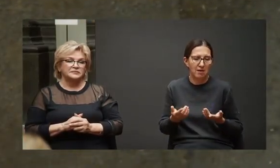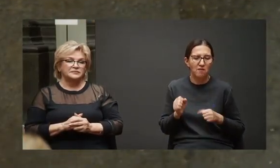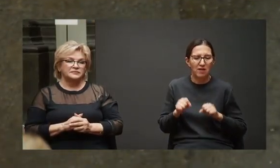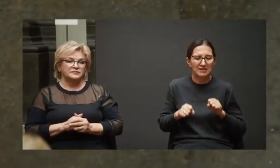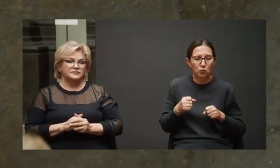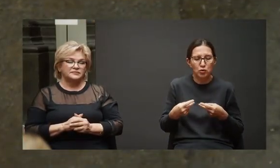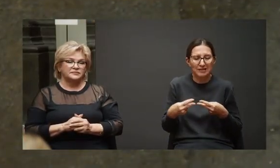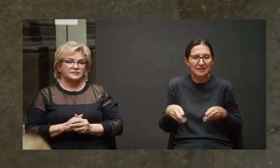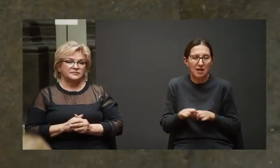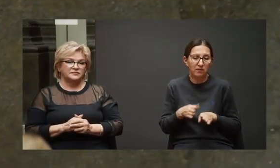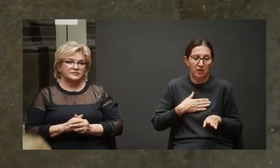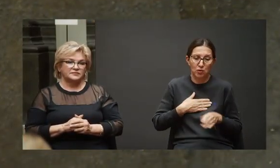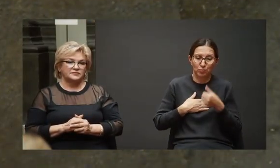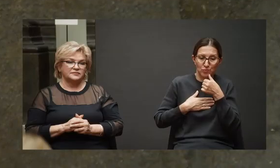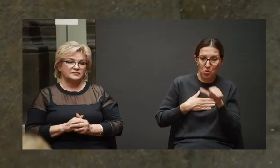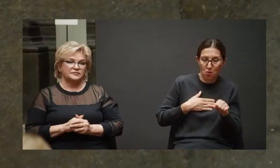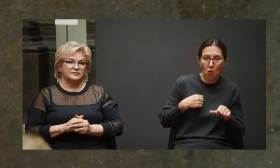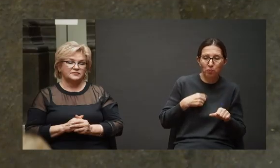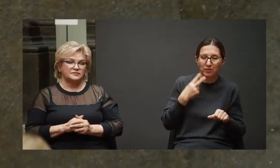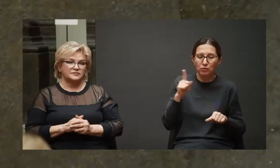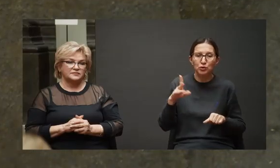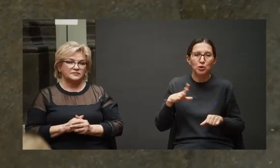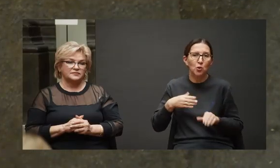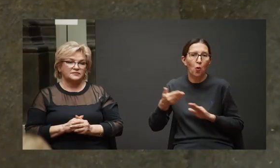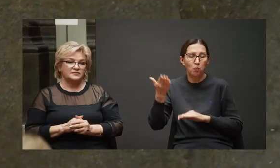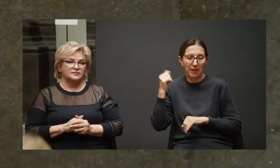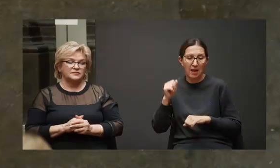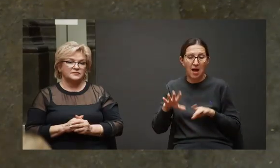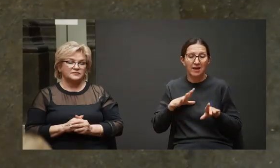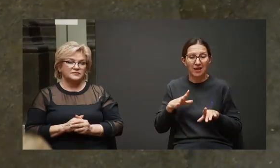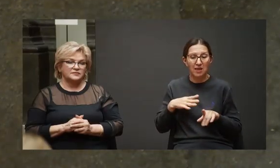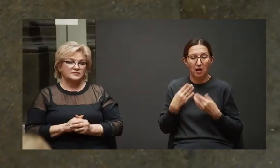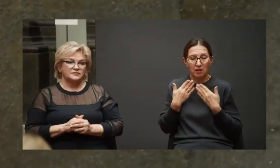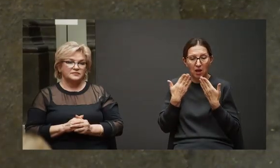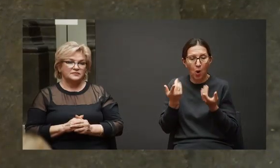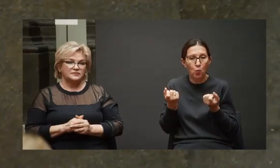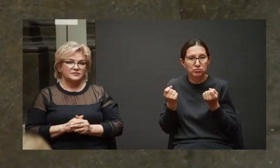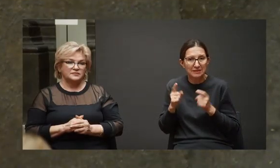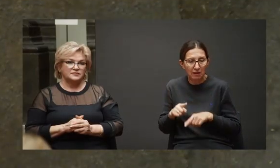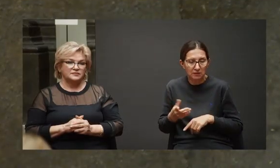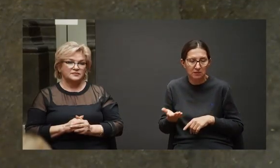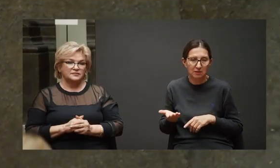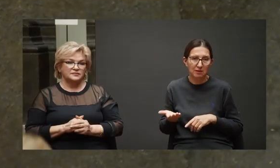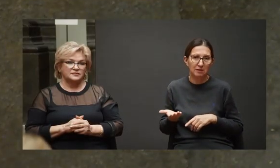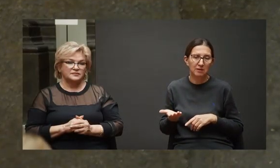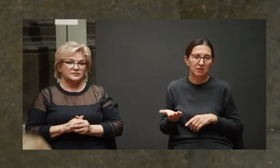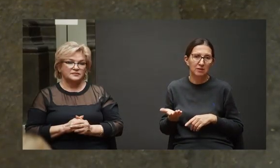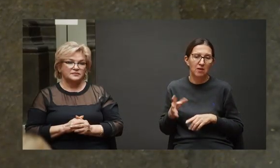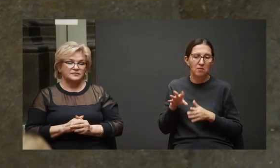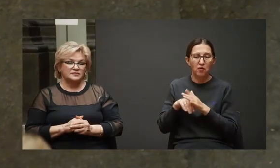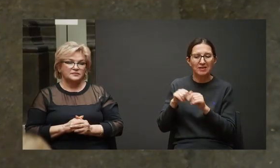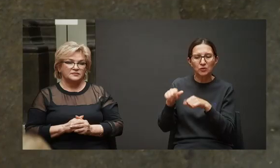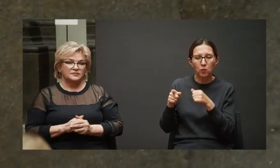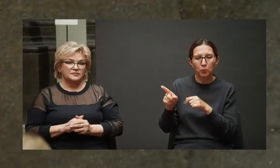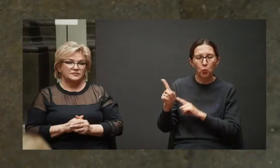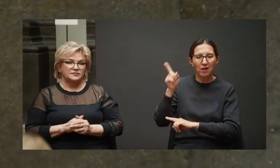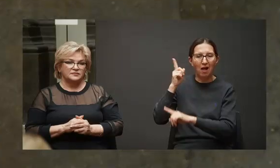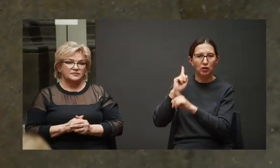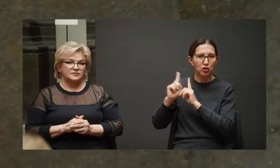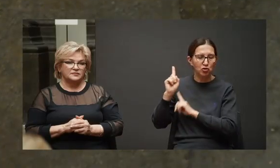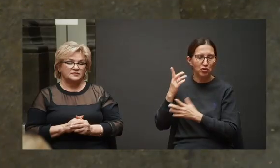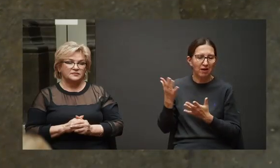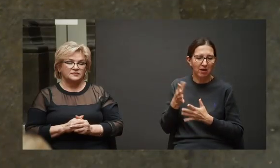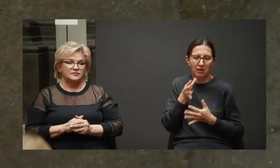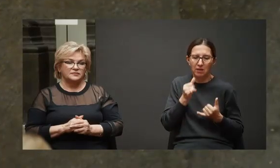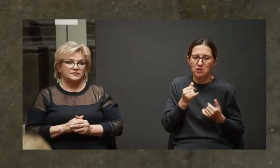свой собственный опыт с тем, что было. Иногда узнать, допустим, действительно в скульптуре античной